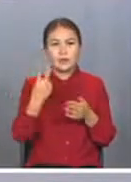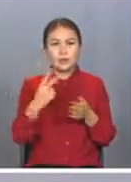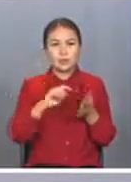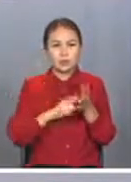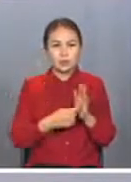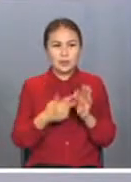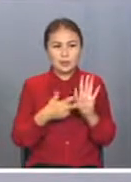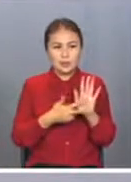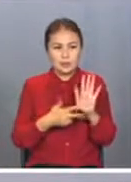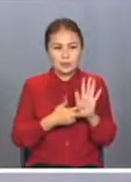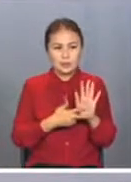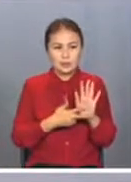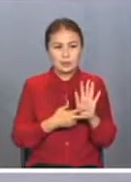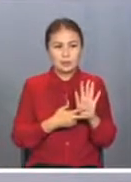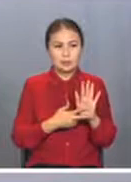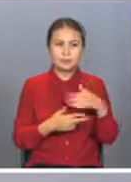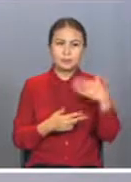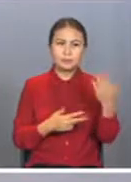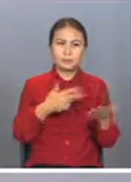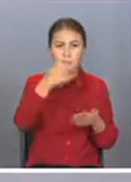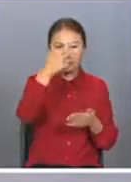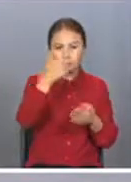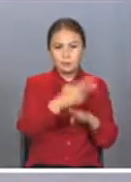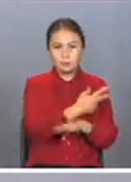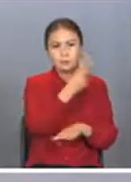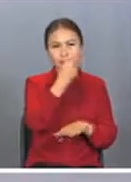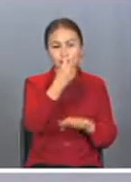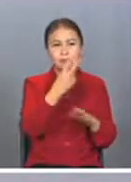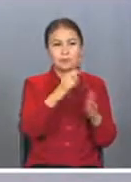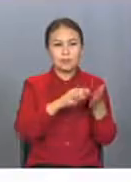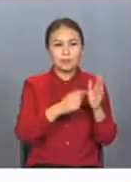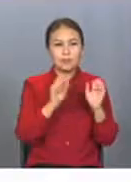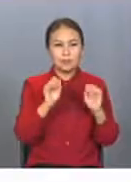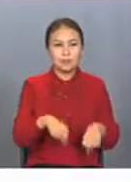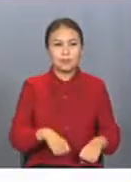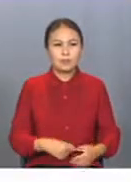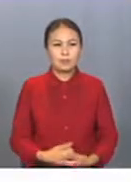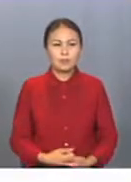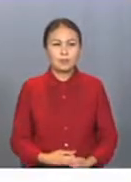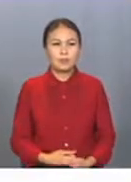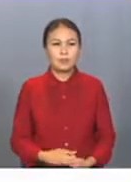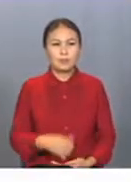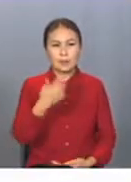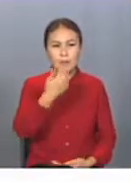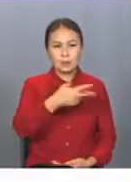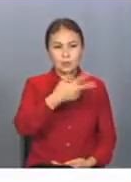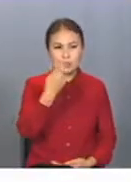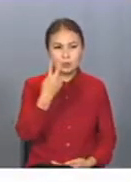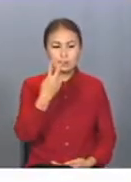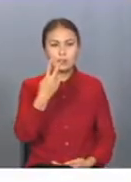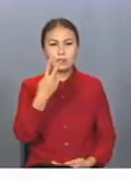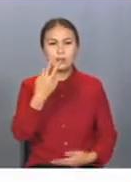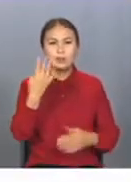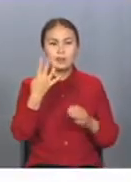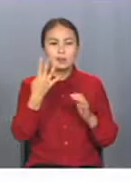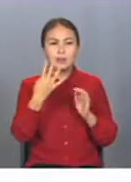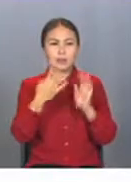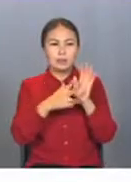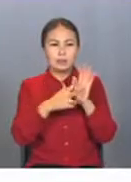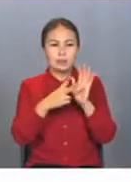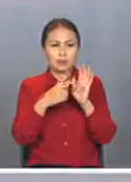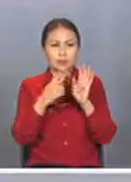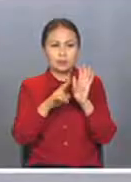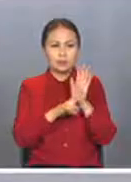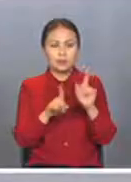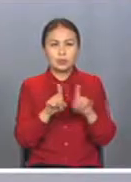береді. Мұнда да 3 рет 2-нің көбейтіндісі 8-ді береді. 32-де 48-де 8-ге бөліне ме? Әрине